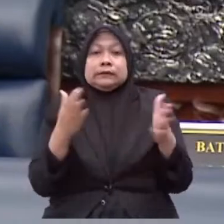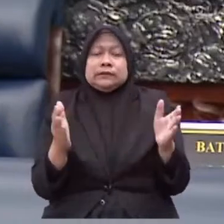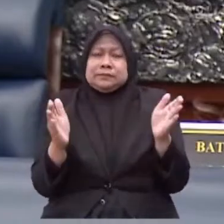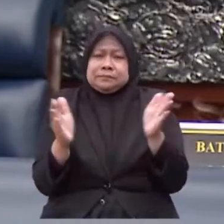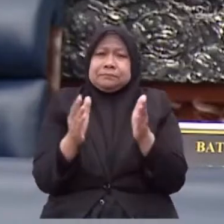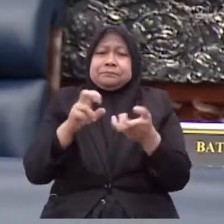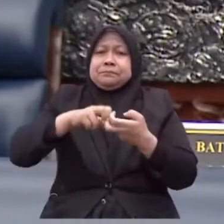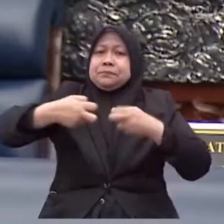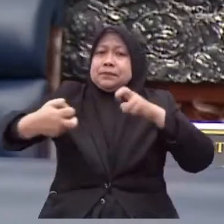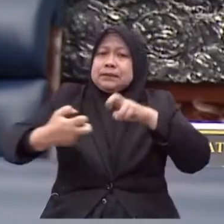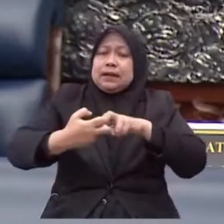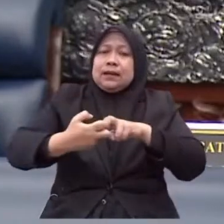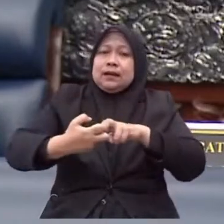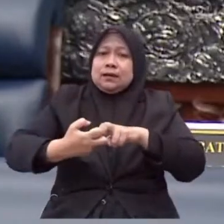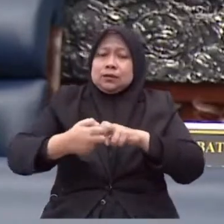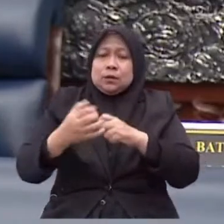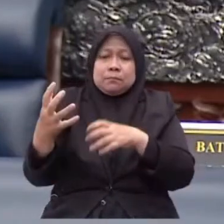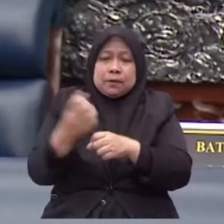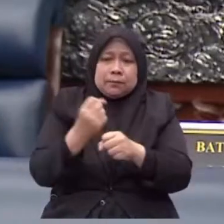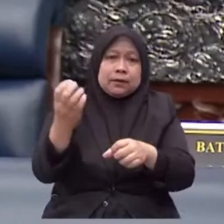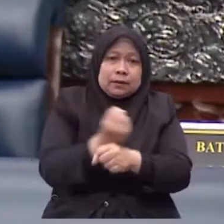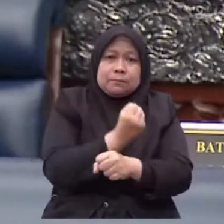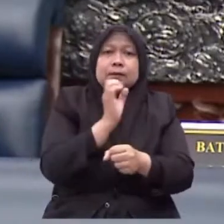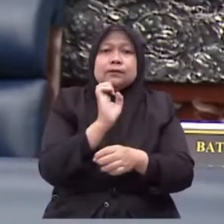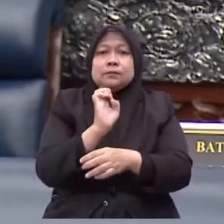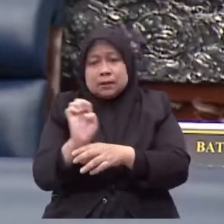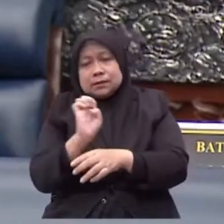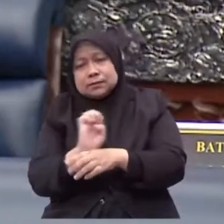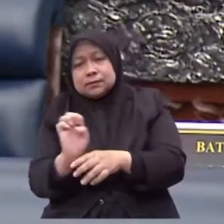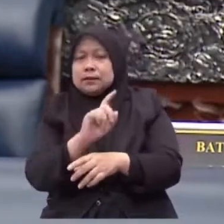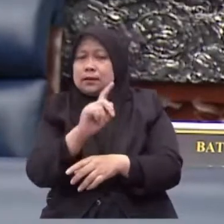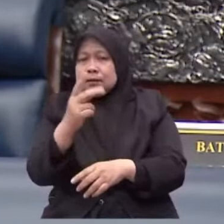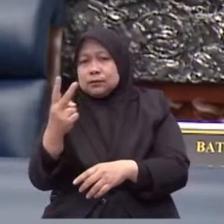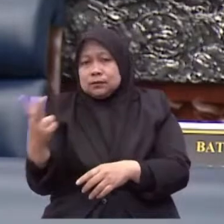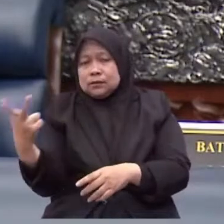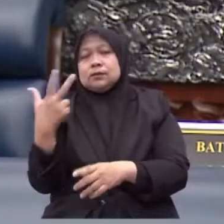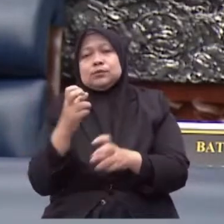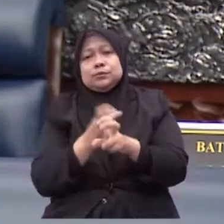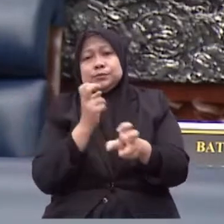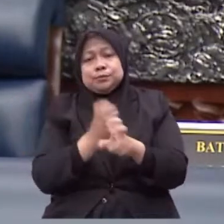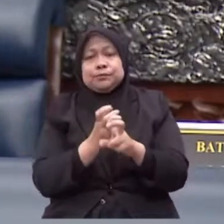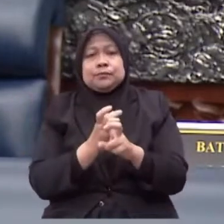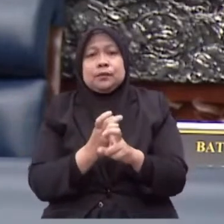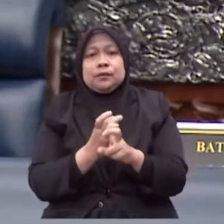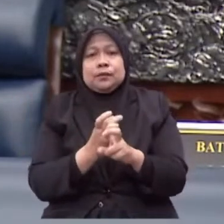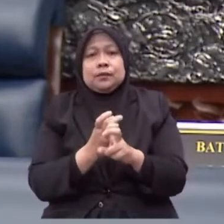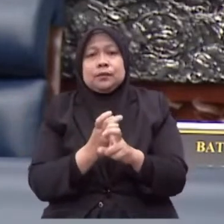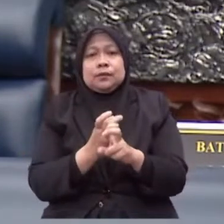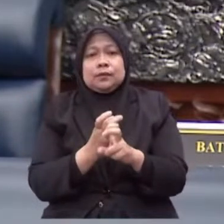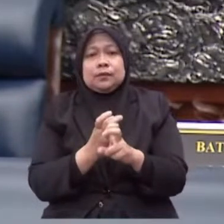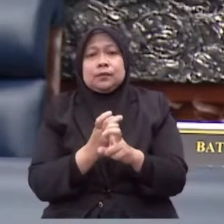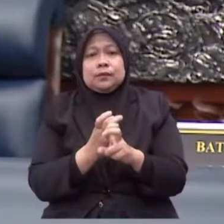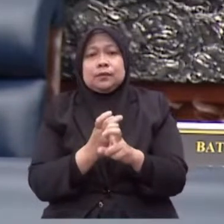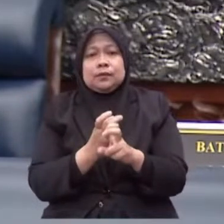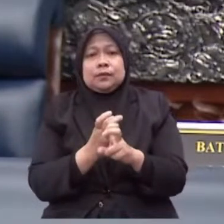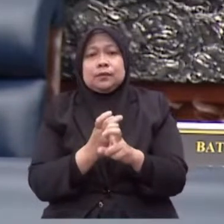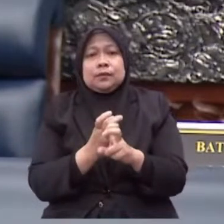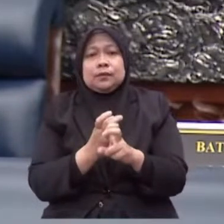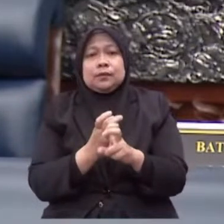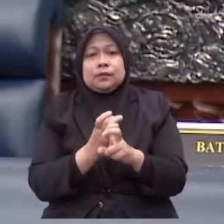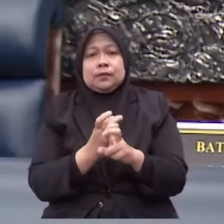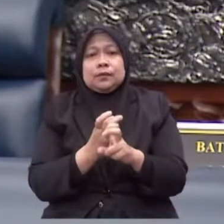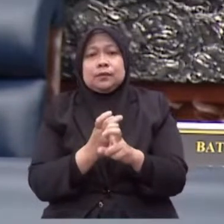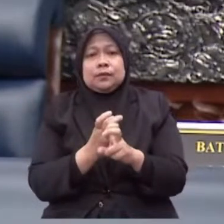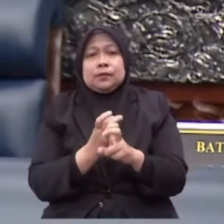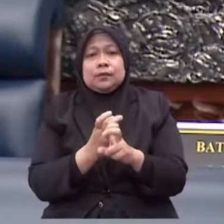menyempitkan peluang Malaysia untuk meraih ingat bagi keseluruhannya mengambil keyword strategic yang bodoh